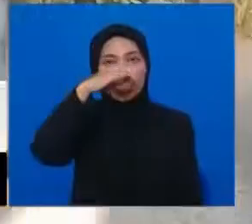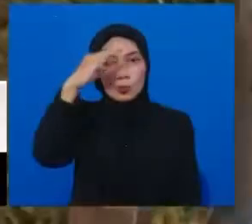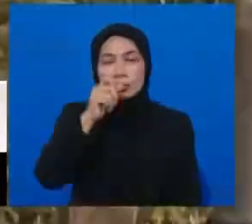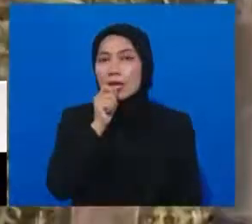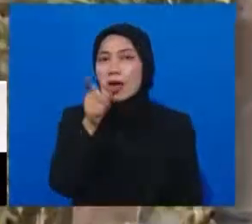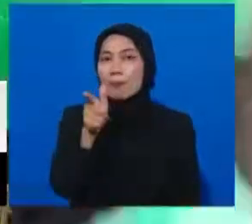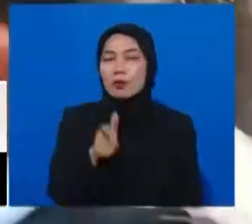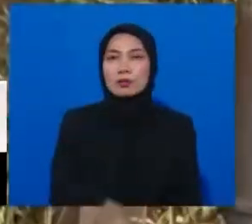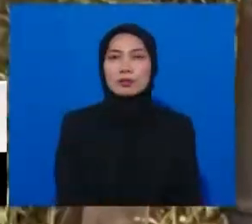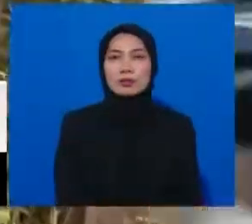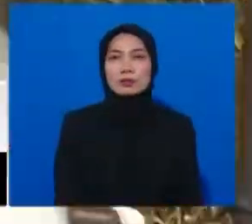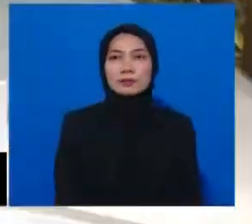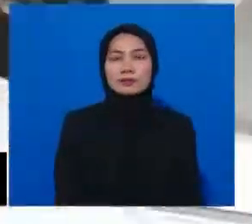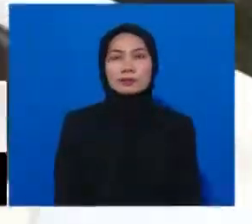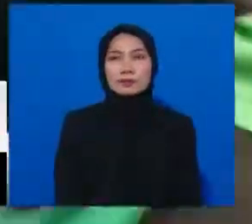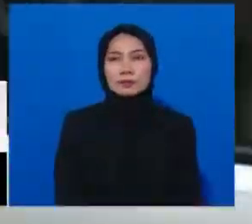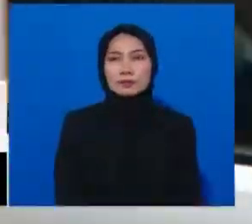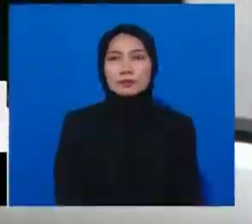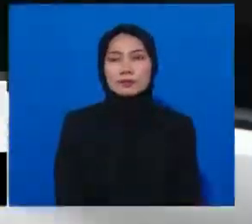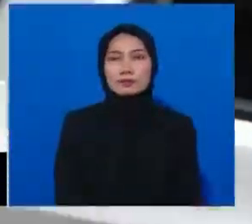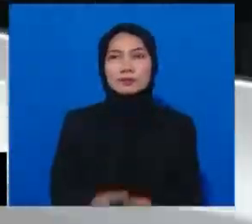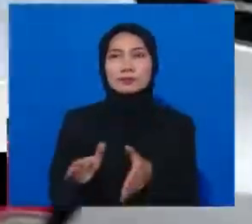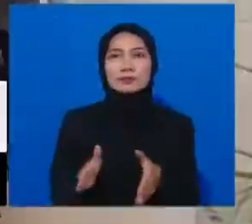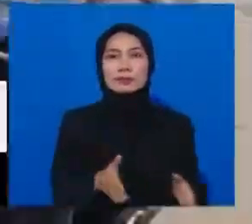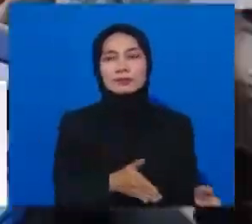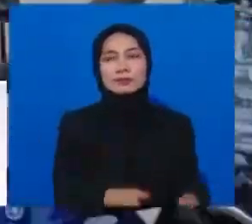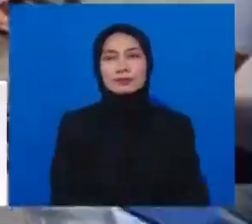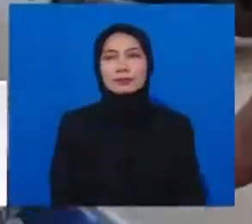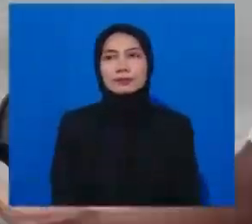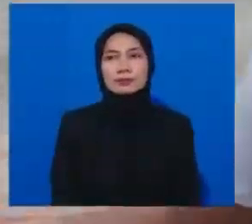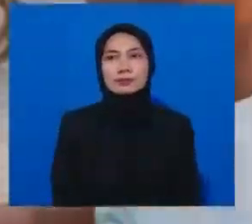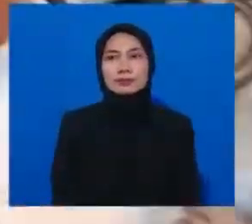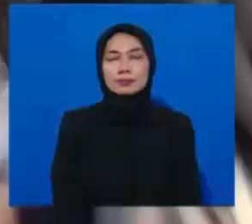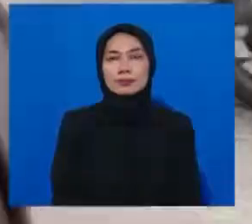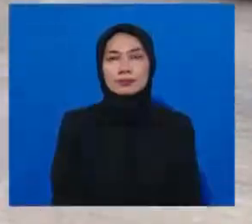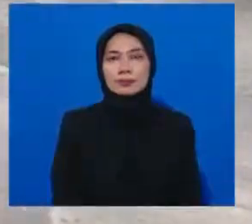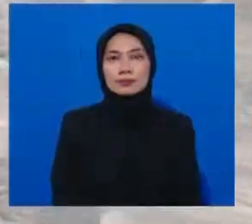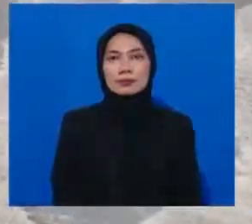pembegalan tersebut. Tim Liputan, CNN Indonesia.